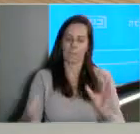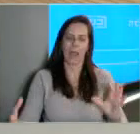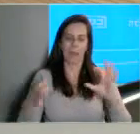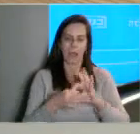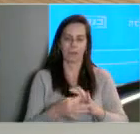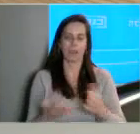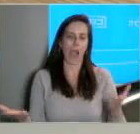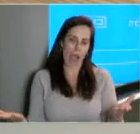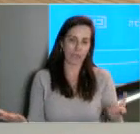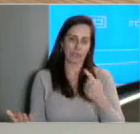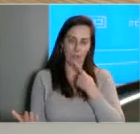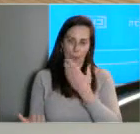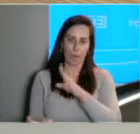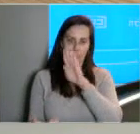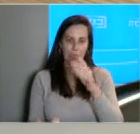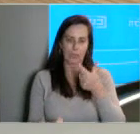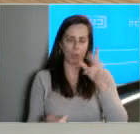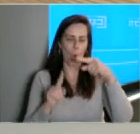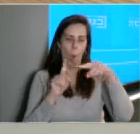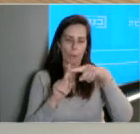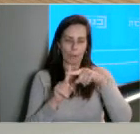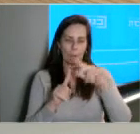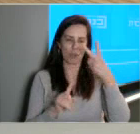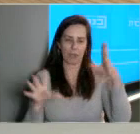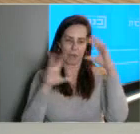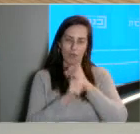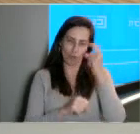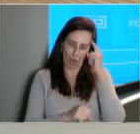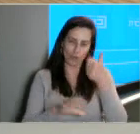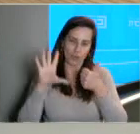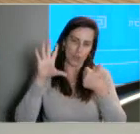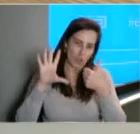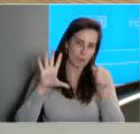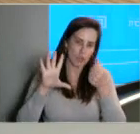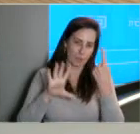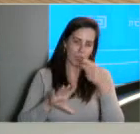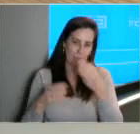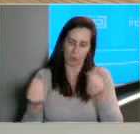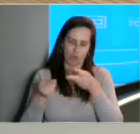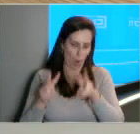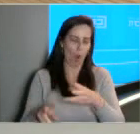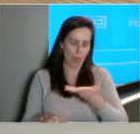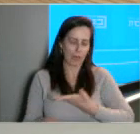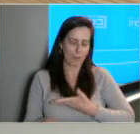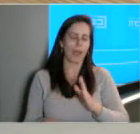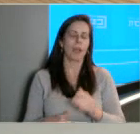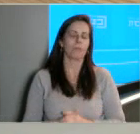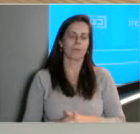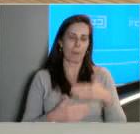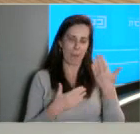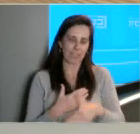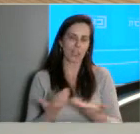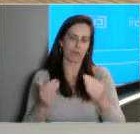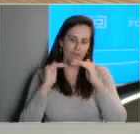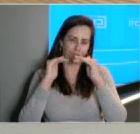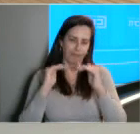מחברת. כן, אז ככה הם אמרו, נתניהו היה קצת יותר אופטימי בליל הבחירות, שהוא חשב ש-60 ו-61 זה משהו שהוא ריאלי ואפשרי. בסופו